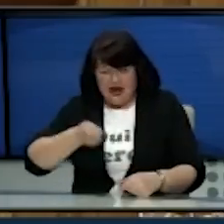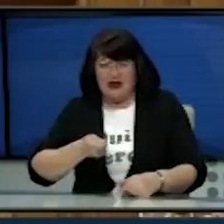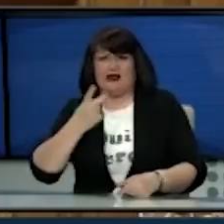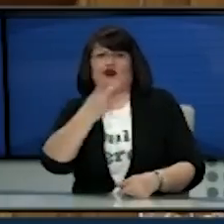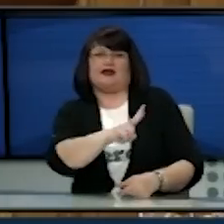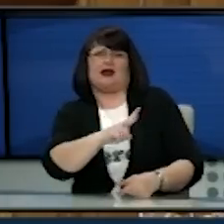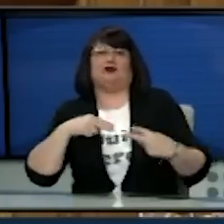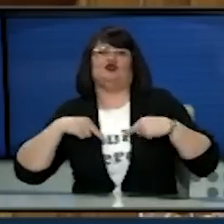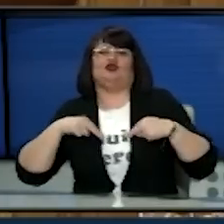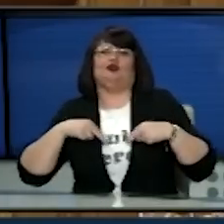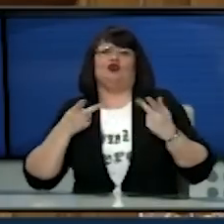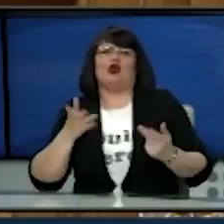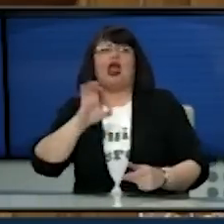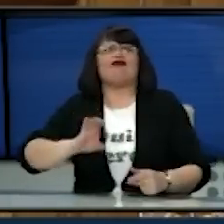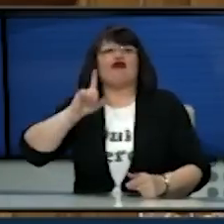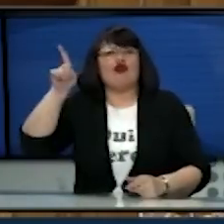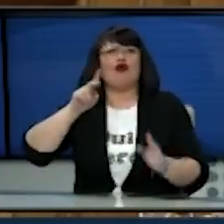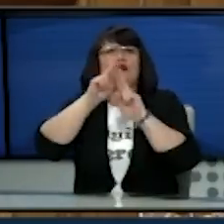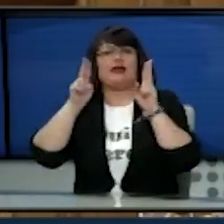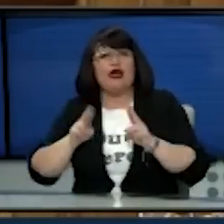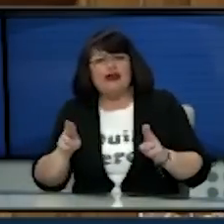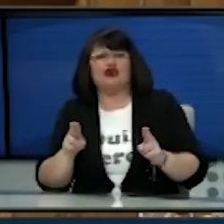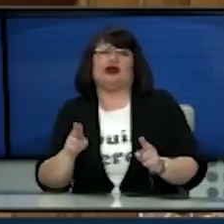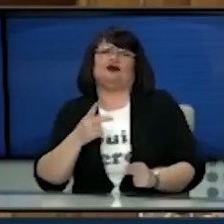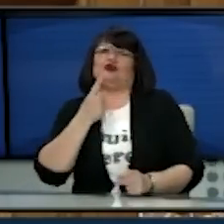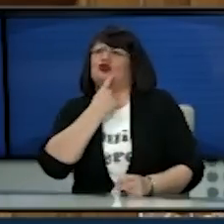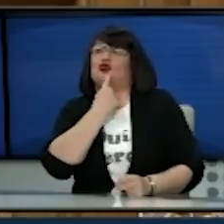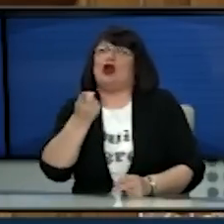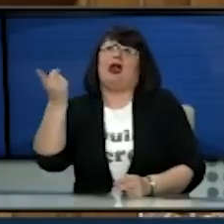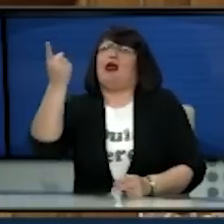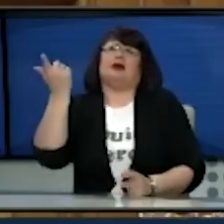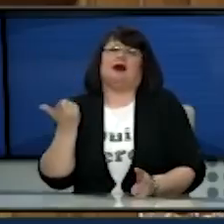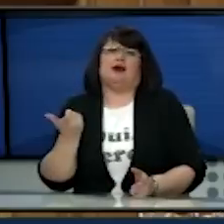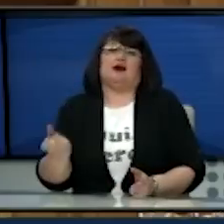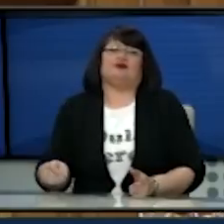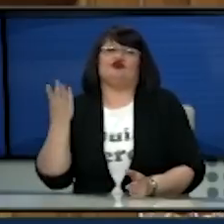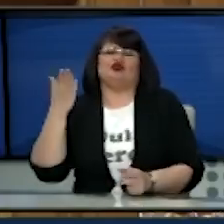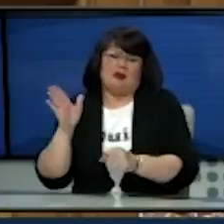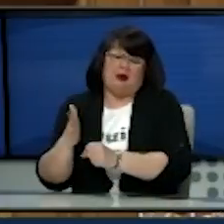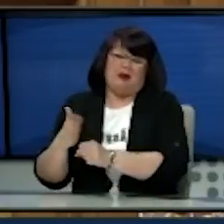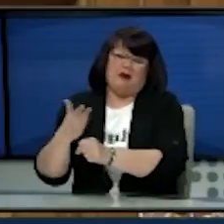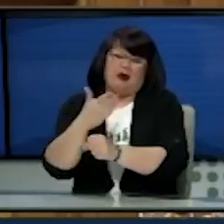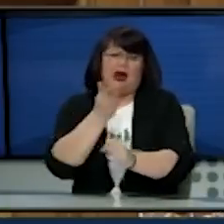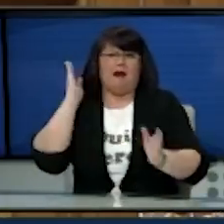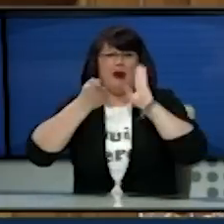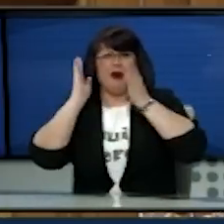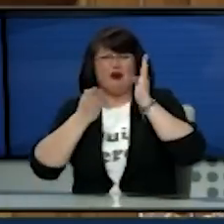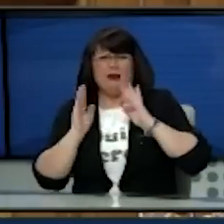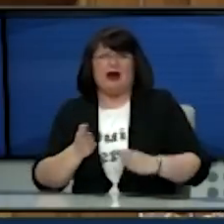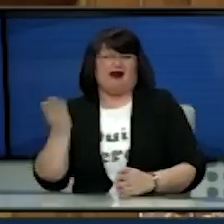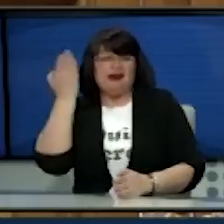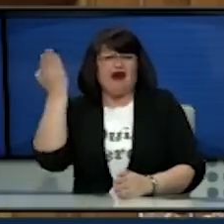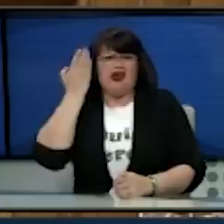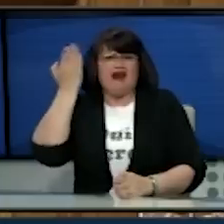δικά σας επιτελεία, ευρωπαϊκά, διεθνή, τα οποία μιλούν για ένα νέο Αρμαγεδόνα. Γιατί